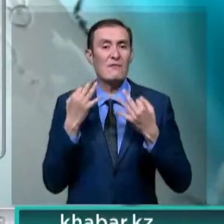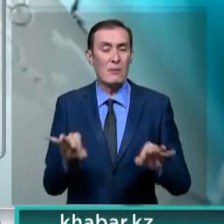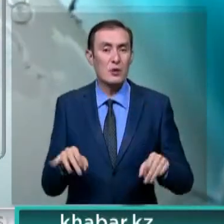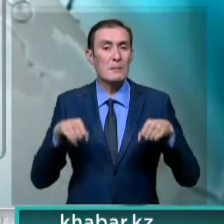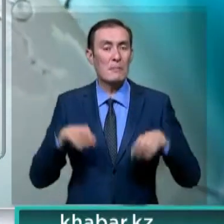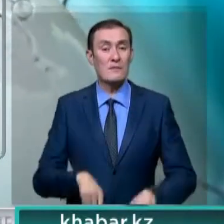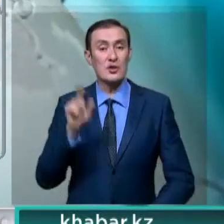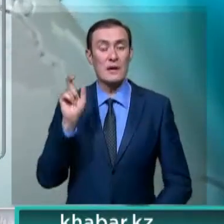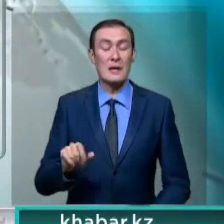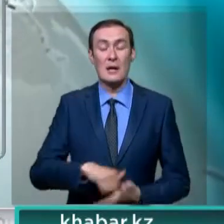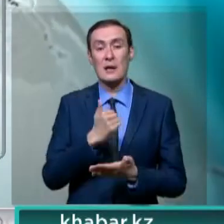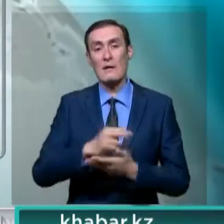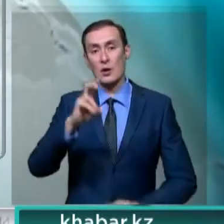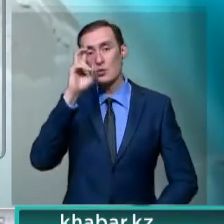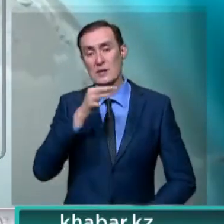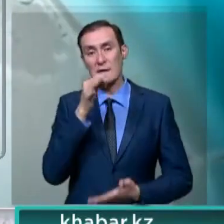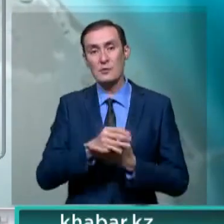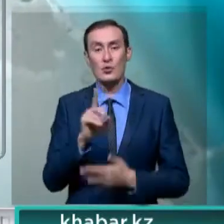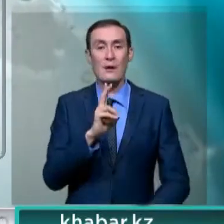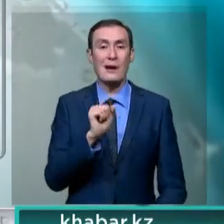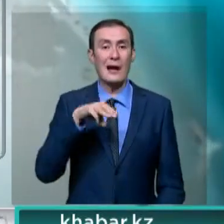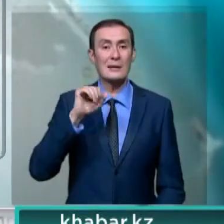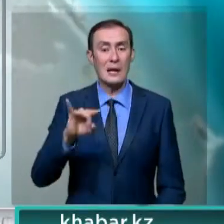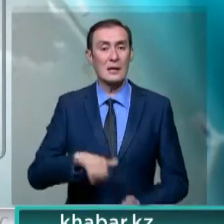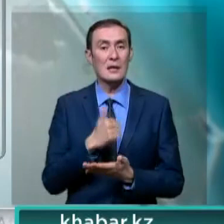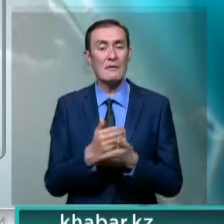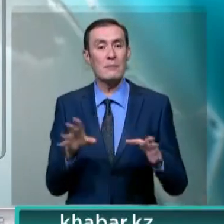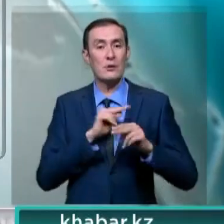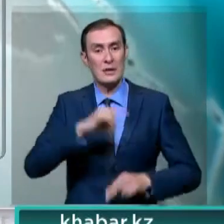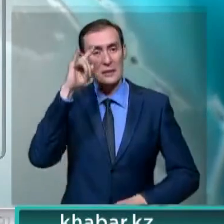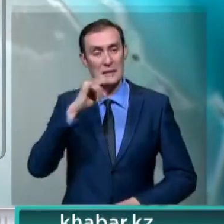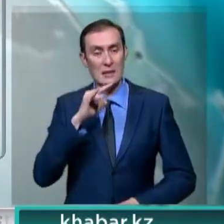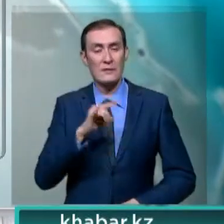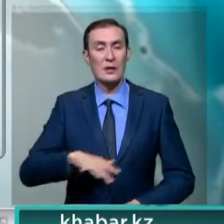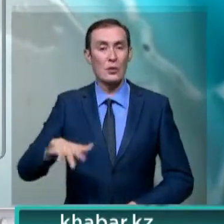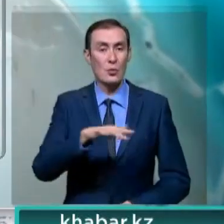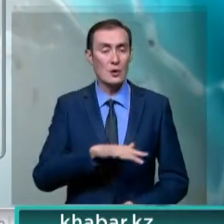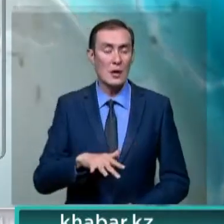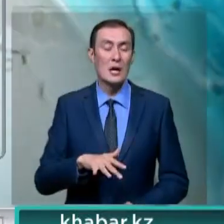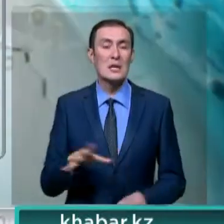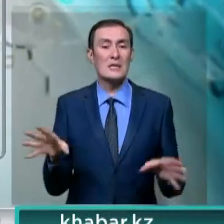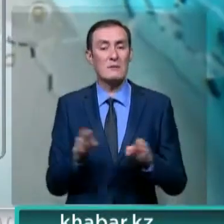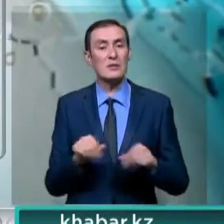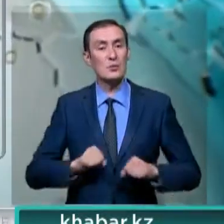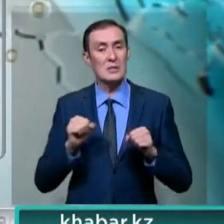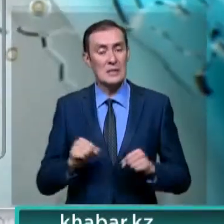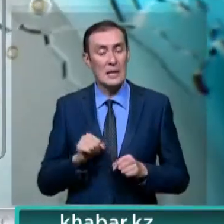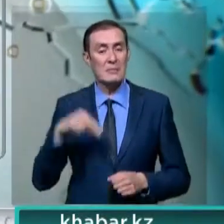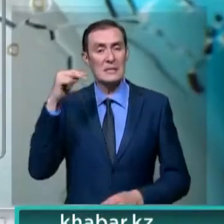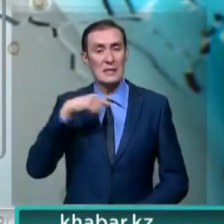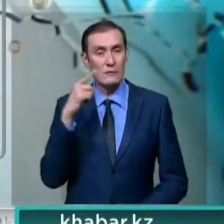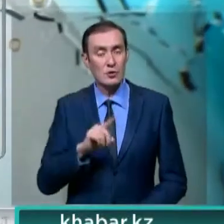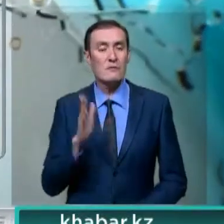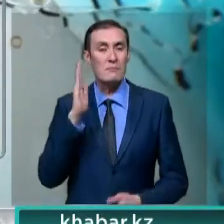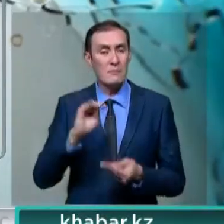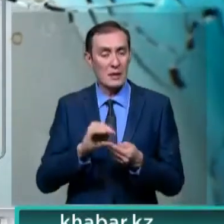прав человека глава государства отметил что катар один из главных партнеров казахстана в регионе залива совместные усилия уверен президент и